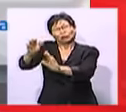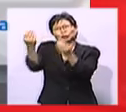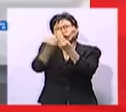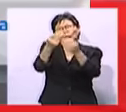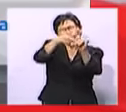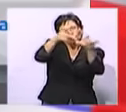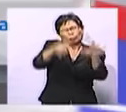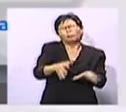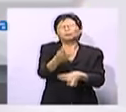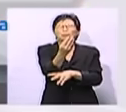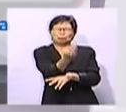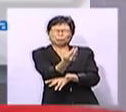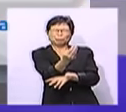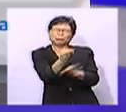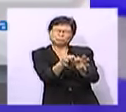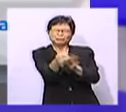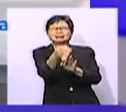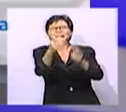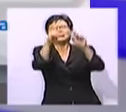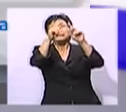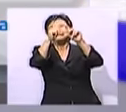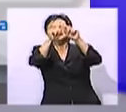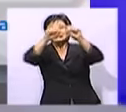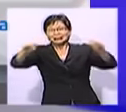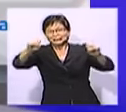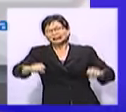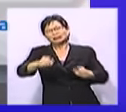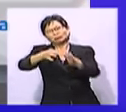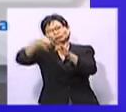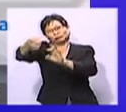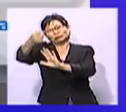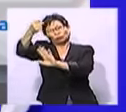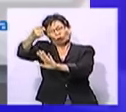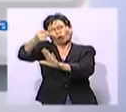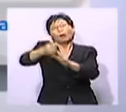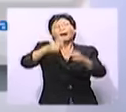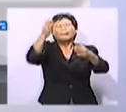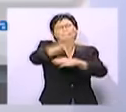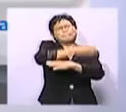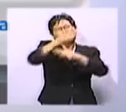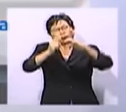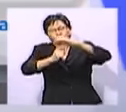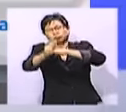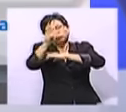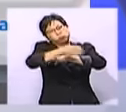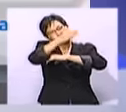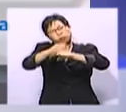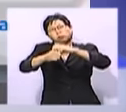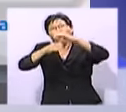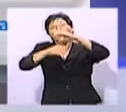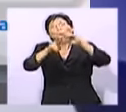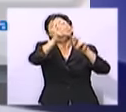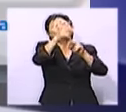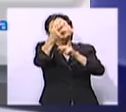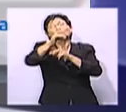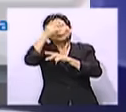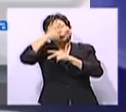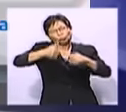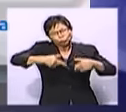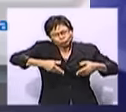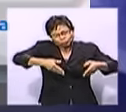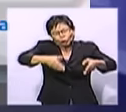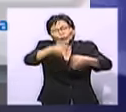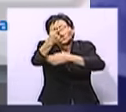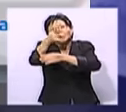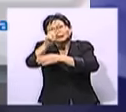jumlah penumpang yang rendah. Di samping itu, membatalkan pembinaan terowong sepanjang 2 km untuk laluan LRT